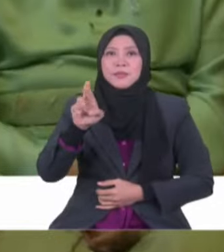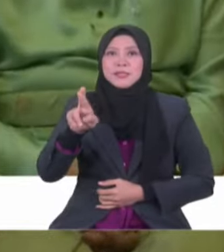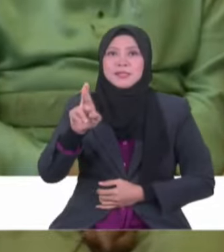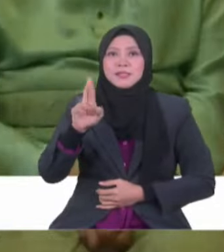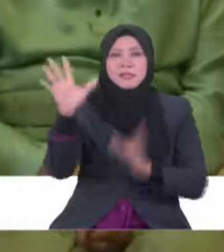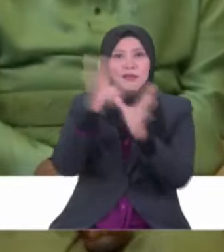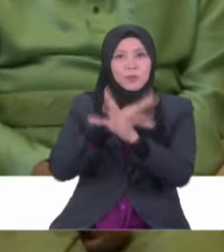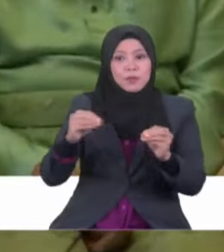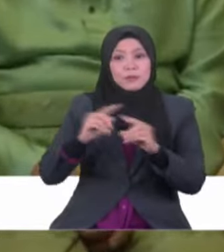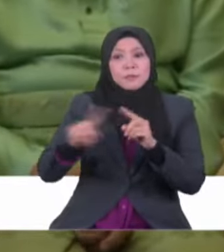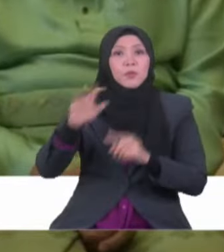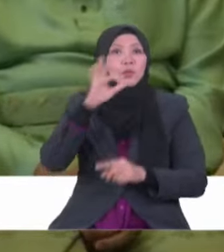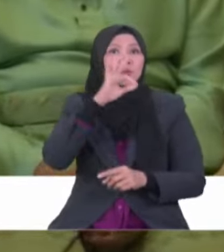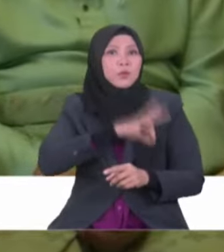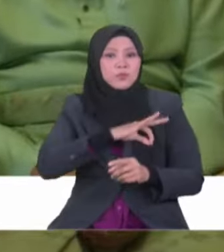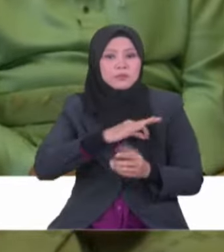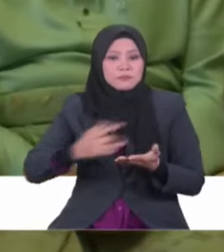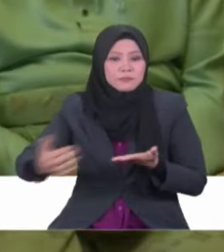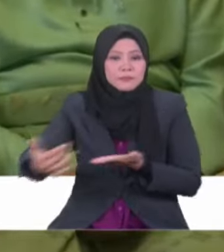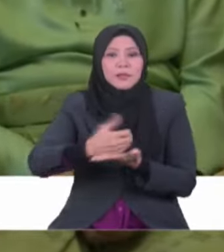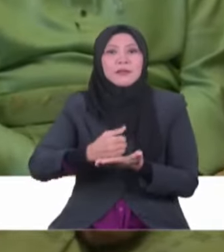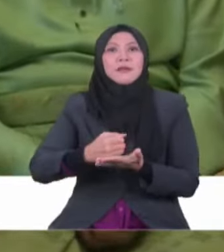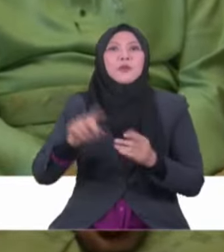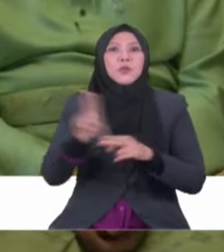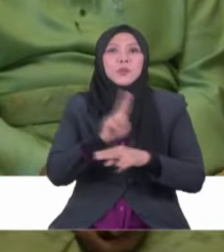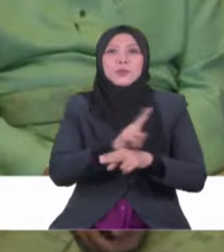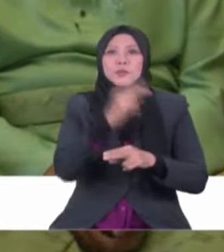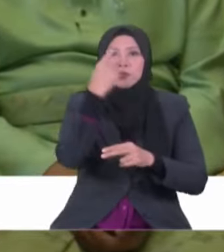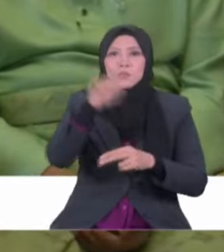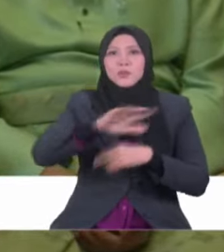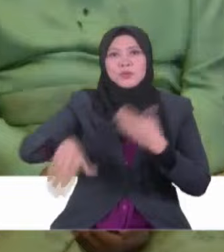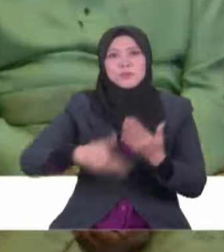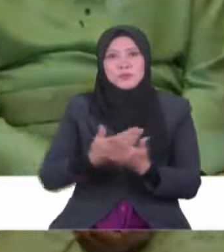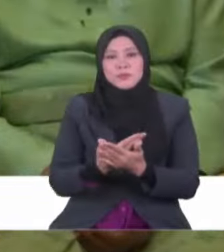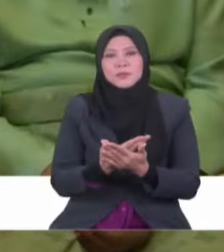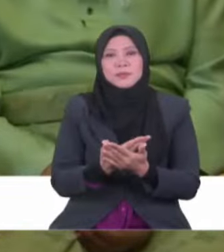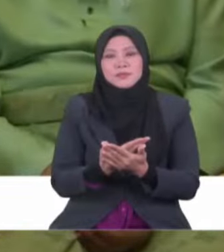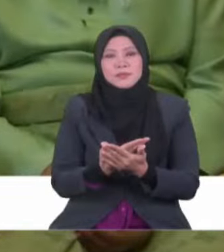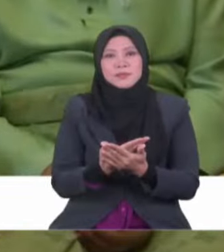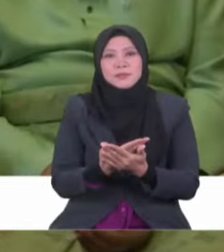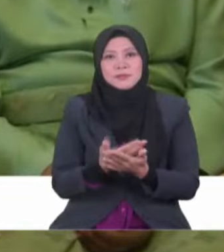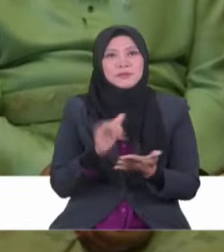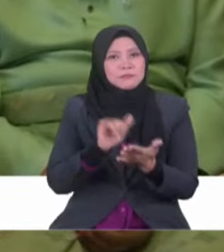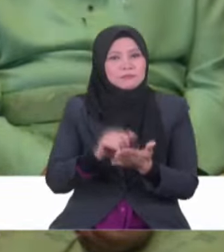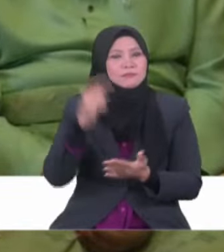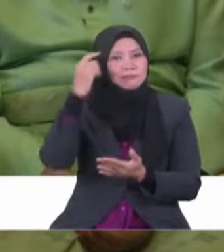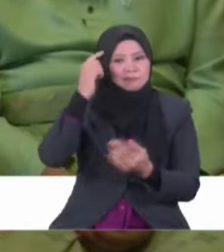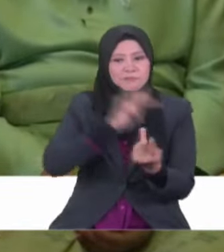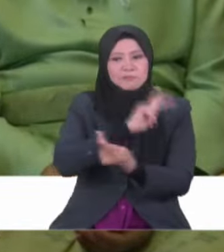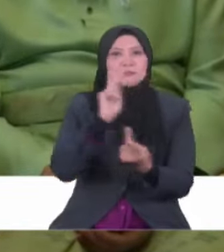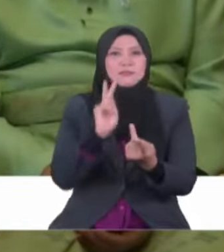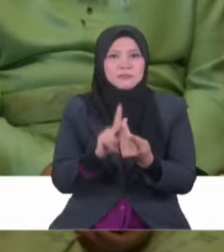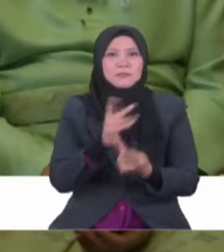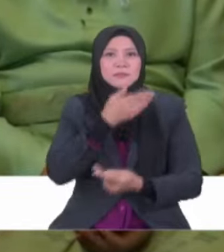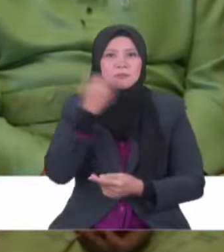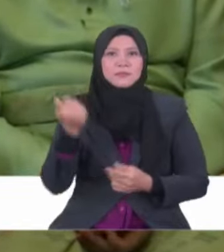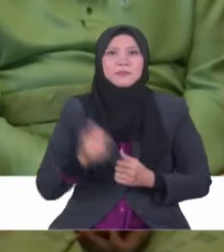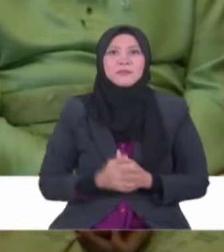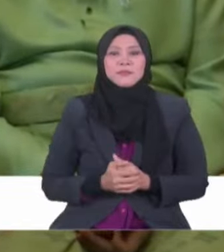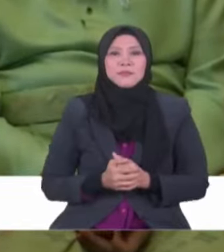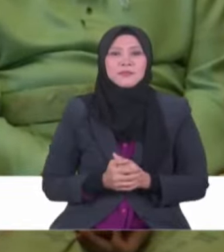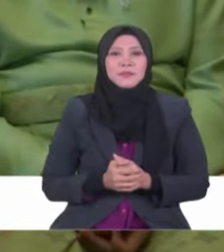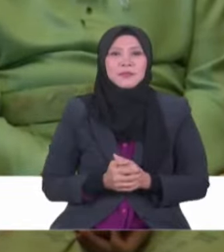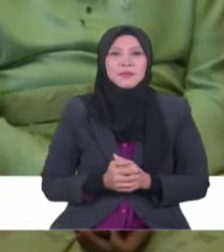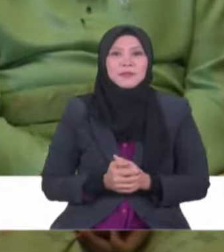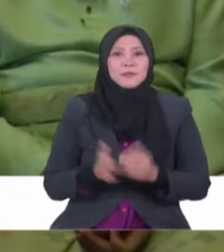Tetapi keuntungannya itu tentu akan terpakai untuk semua. Dan saya fikir ini suatu yang yang munasabah. Umpamanya dia